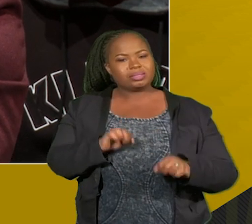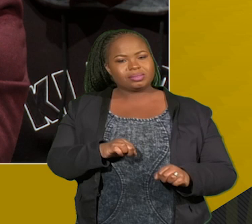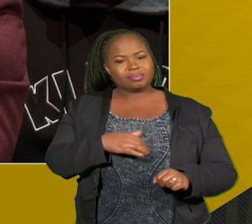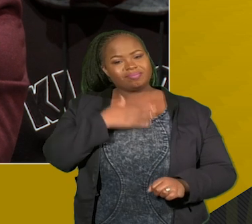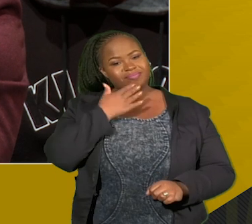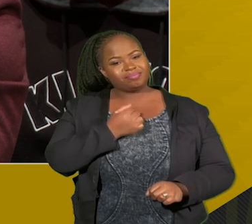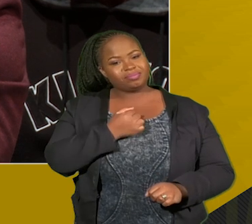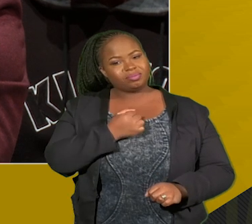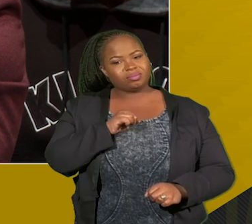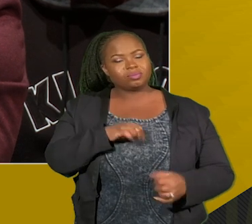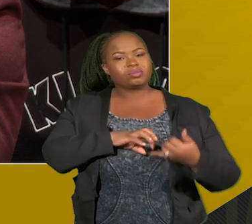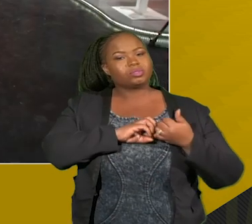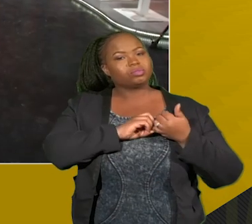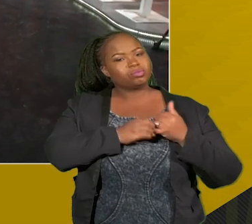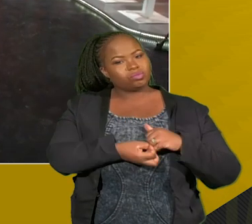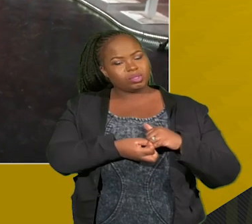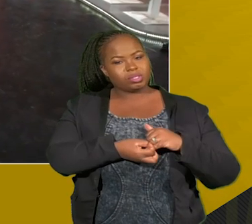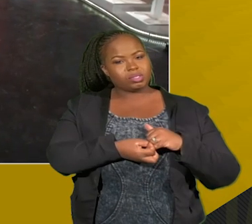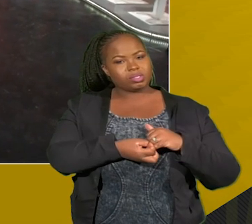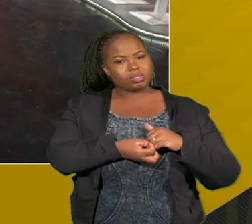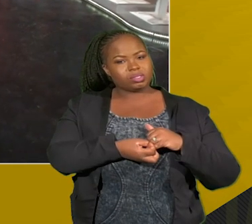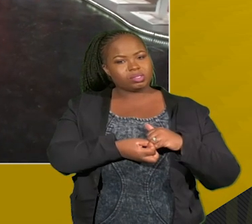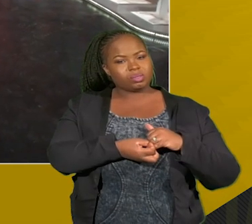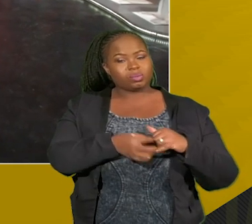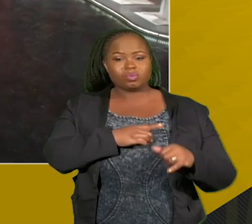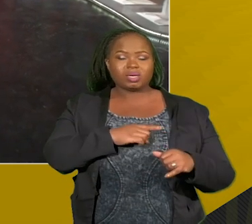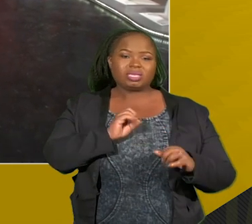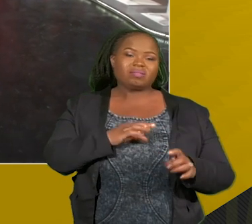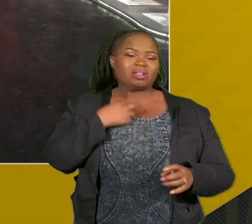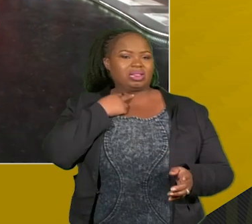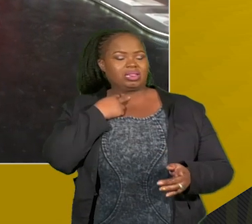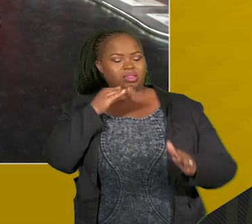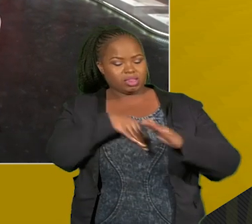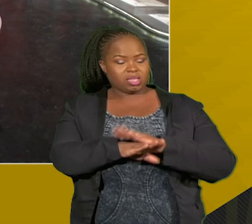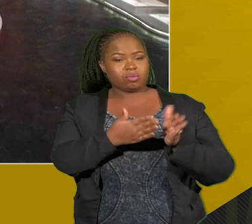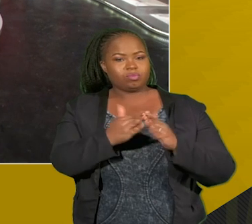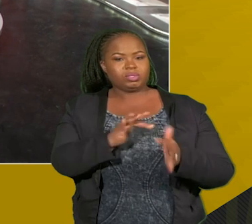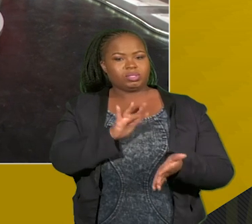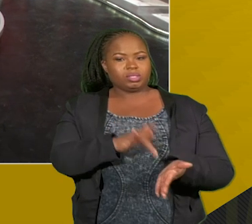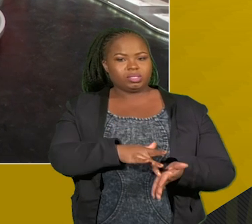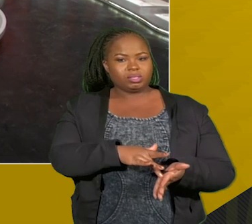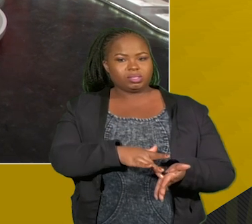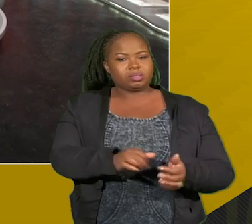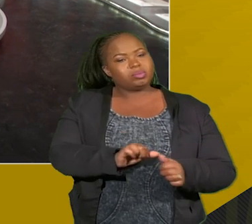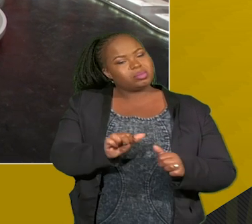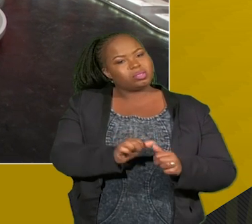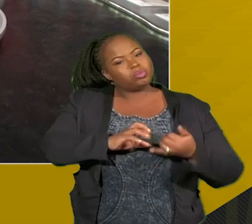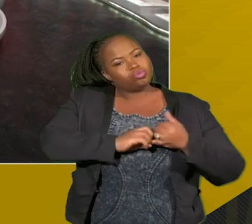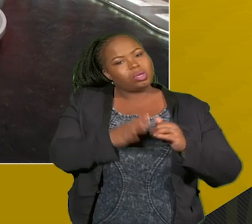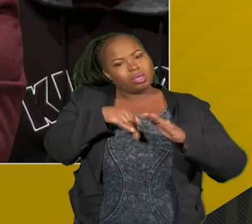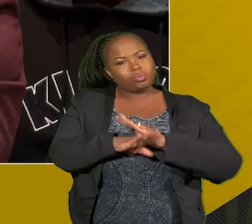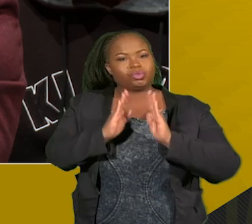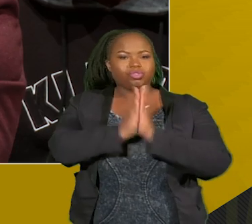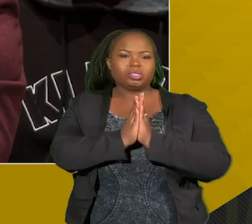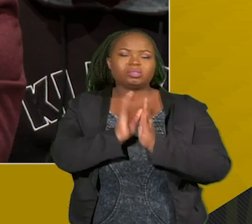ukuthi please try ukuthi if ungakhona mhlawumbe kuya community center ungazama ukuthi mhlawumbe uye enkonzweni I think kuzoba